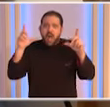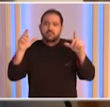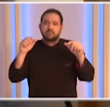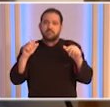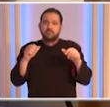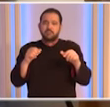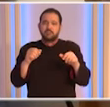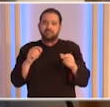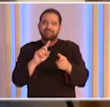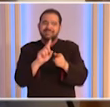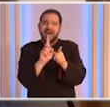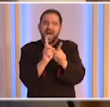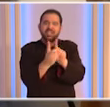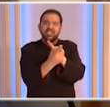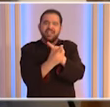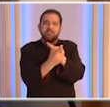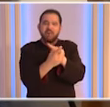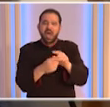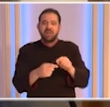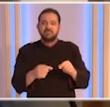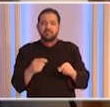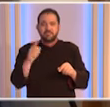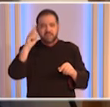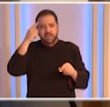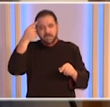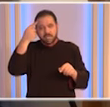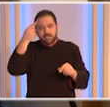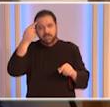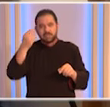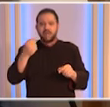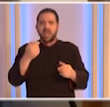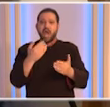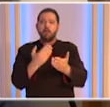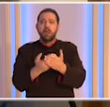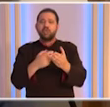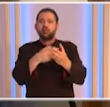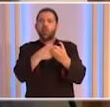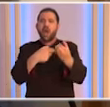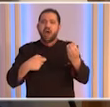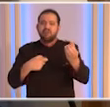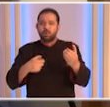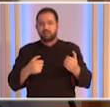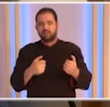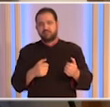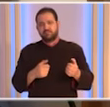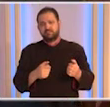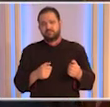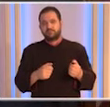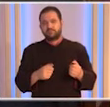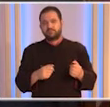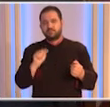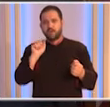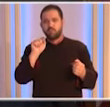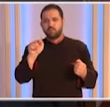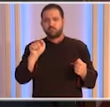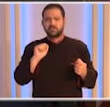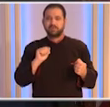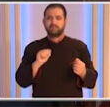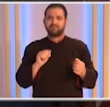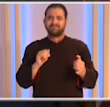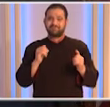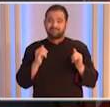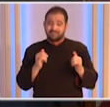o întoarcere la 180 de grade, și a schimbat complet atitudinea și viața ei de până atunci. Astea